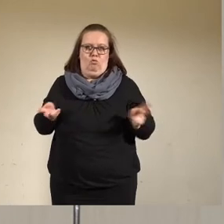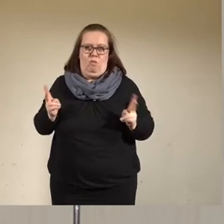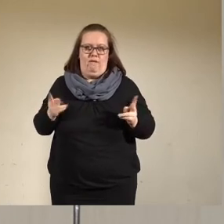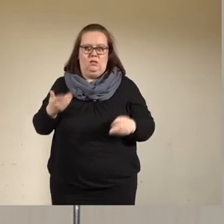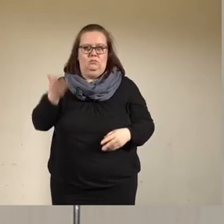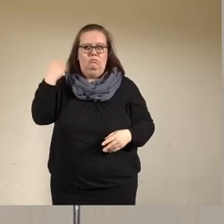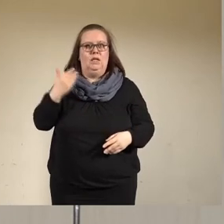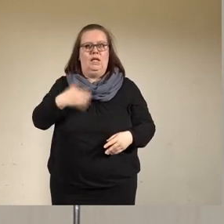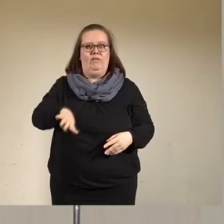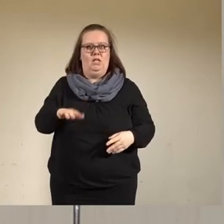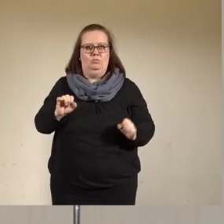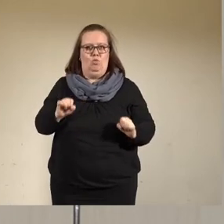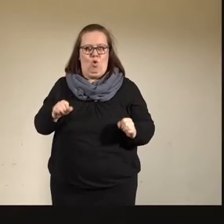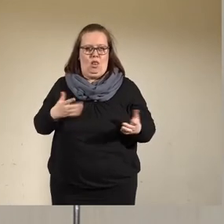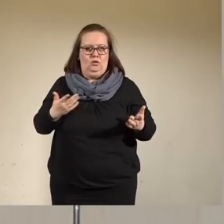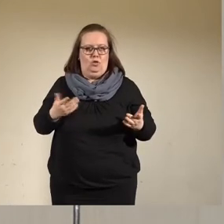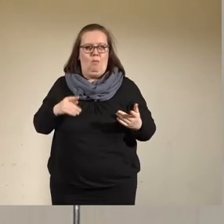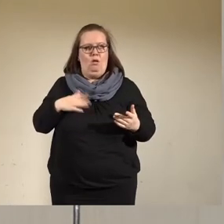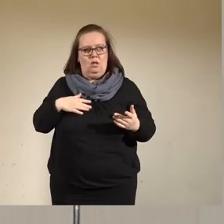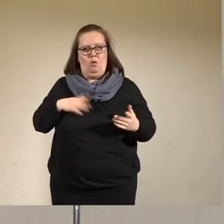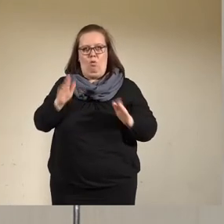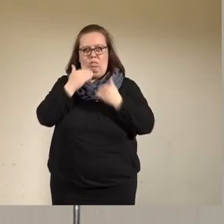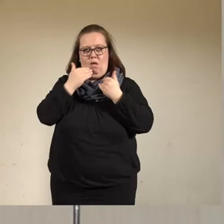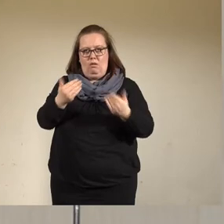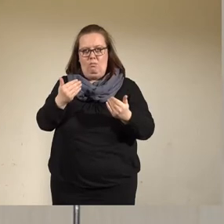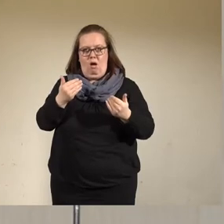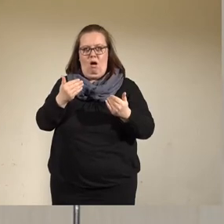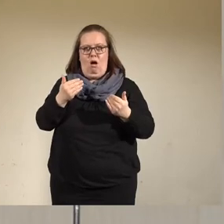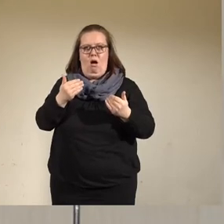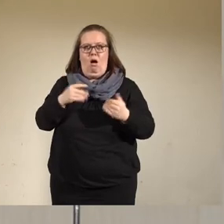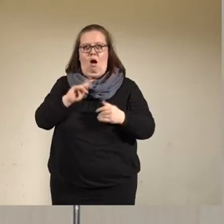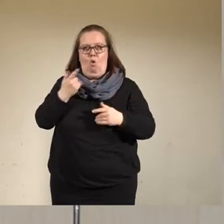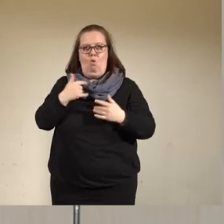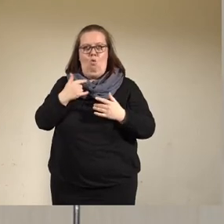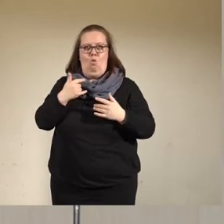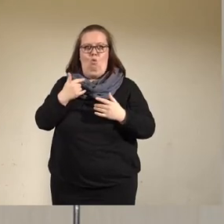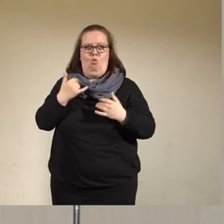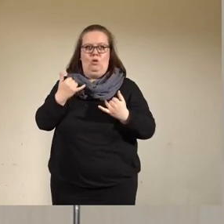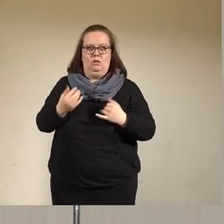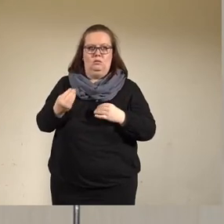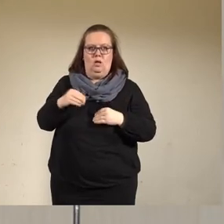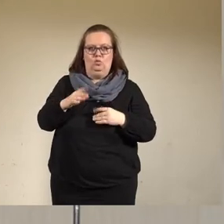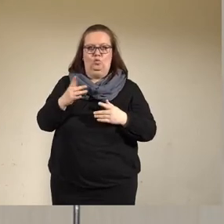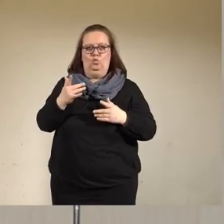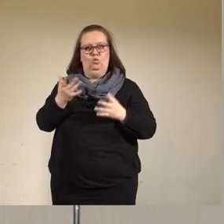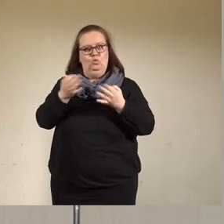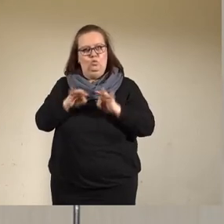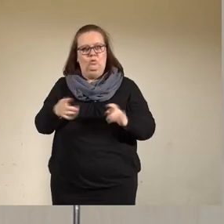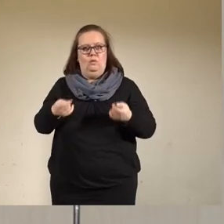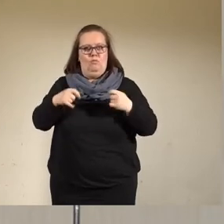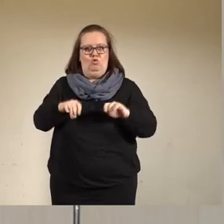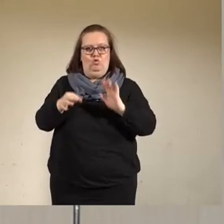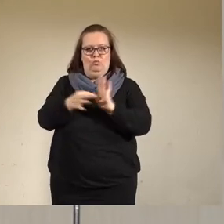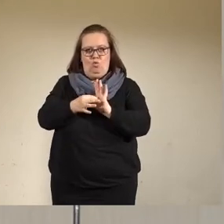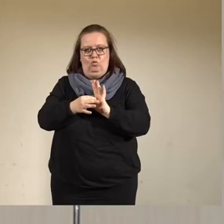schon möglich gewesen. Deswegen bin ich außerordentlich dankbar, dass es auch noch gelungen ist, diesen sehr guten